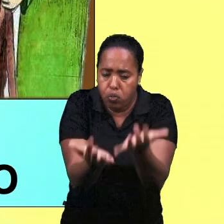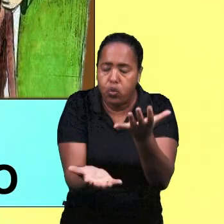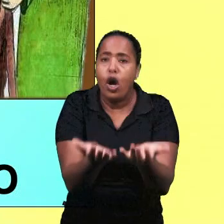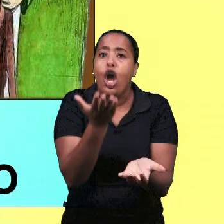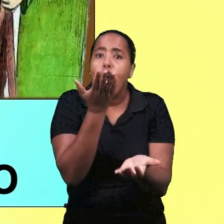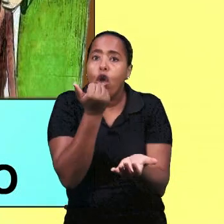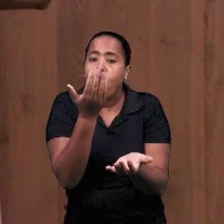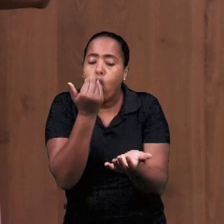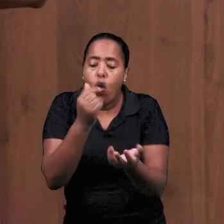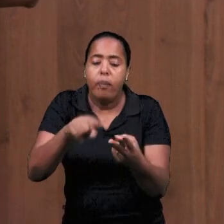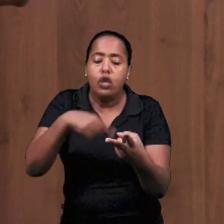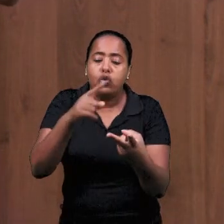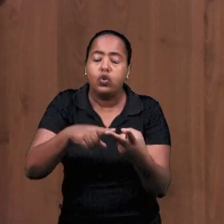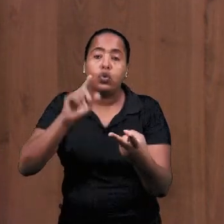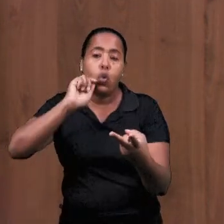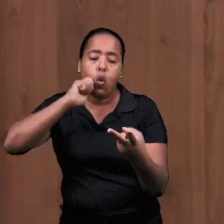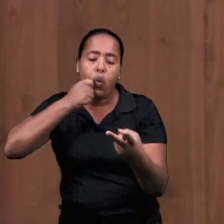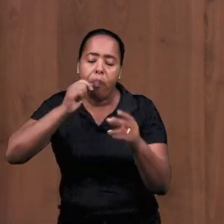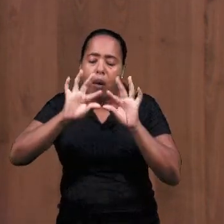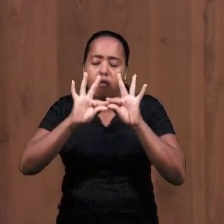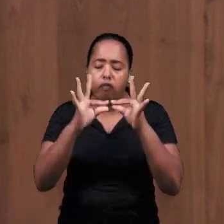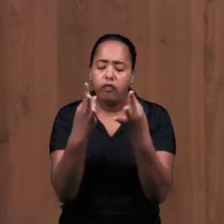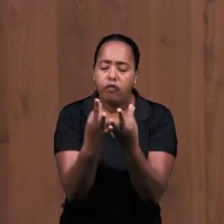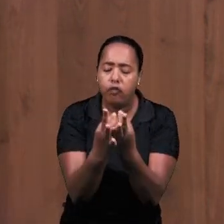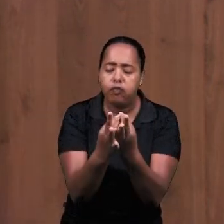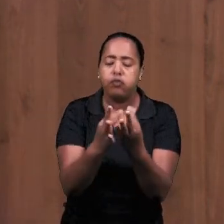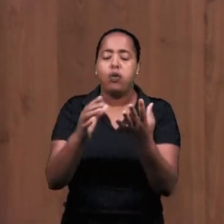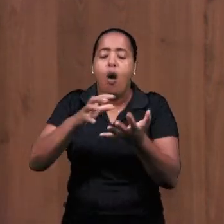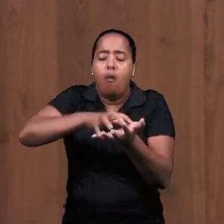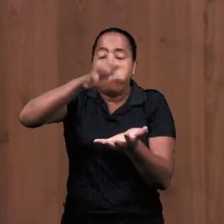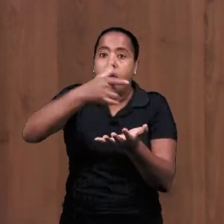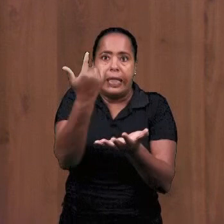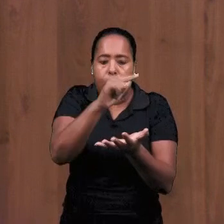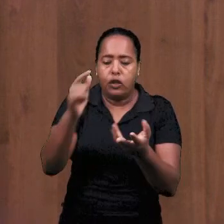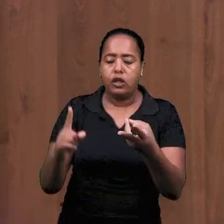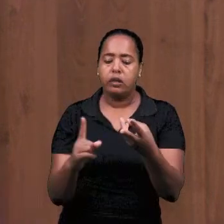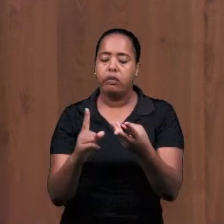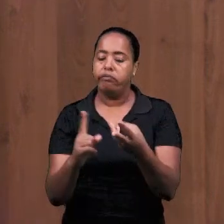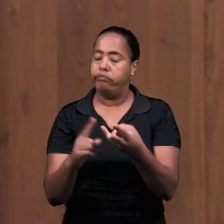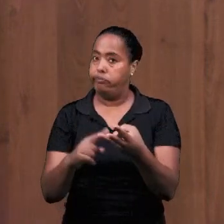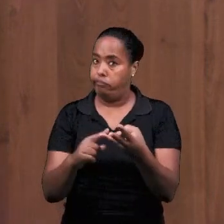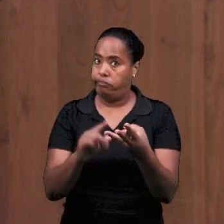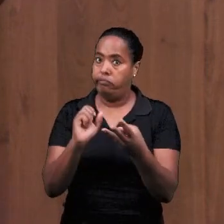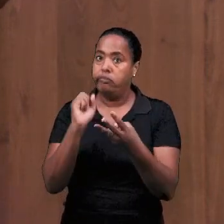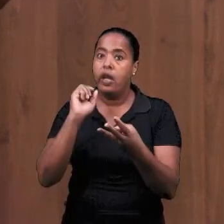chair allait être rôtie au feu et mangée avec les pains sans